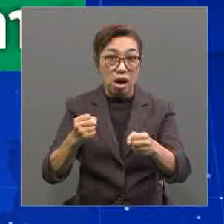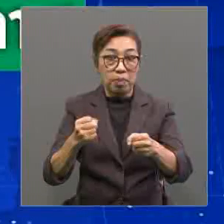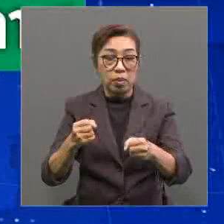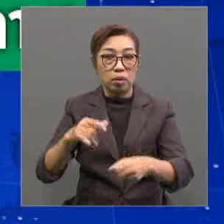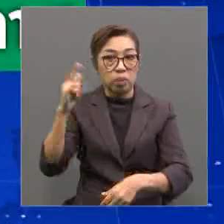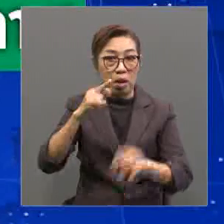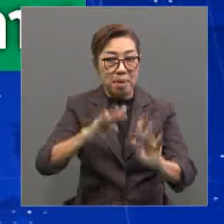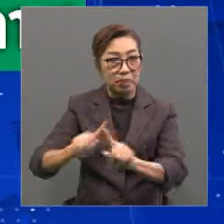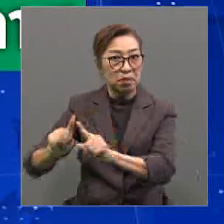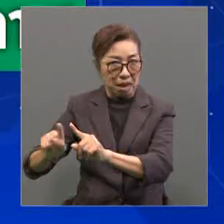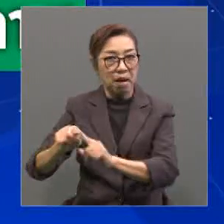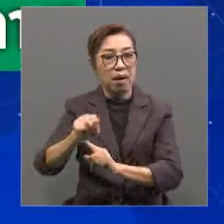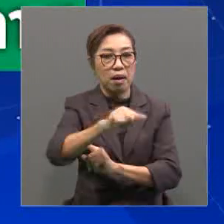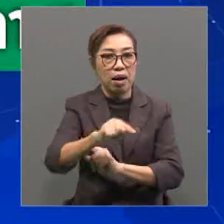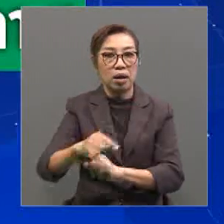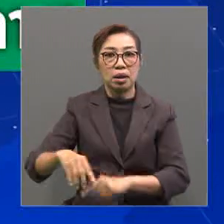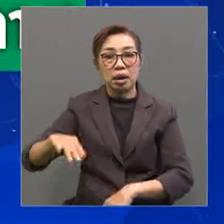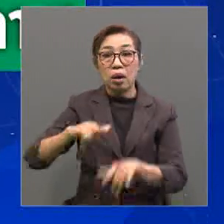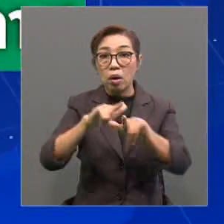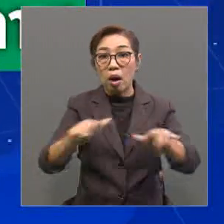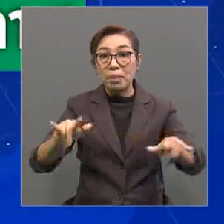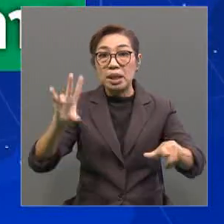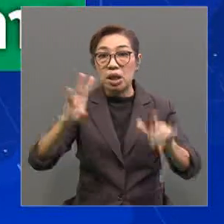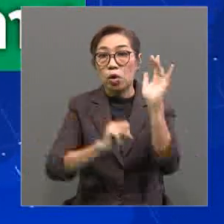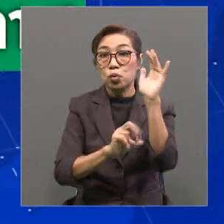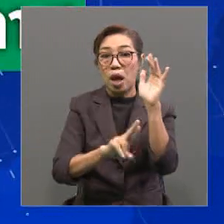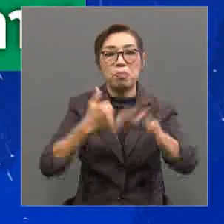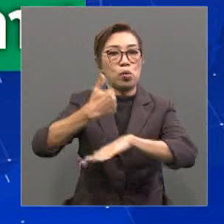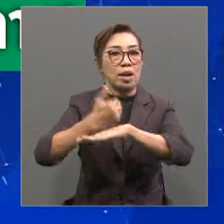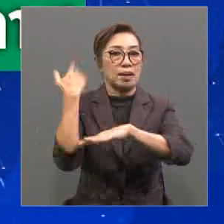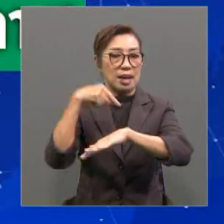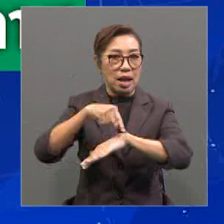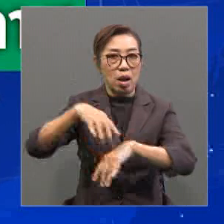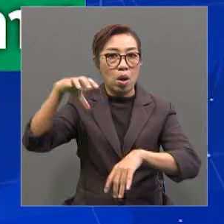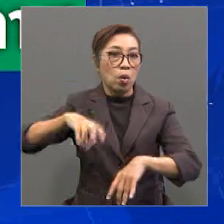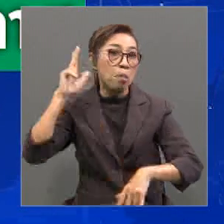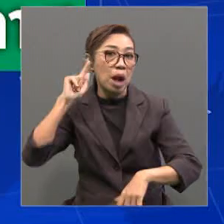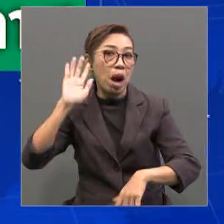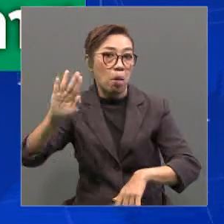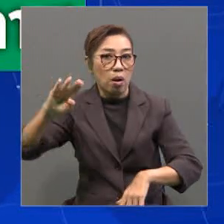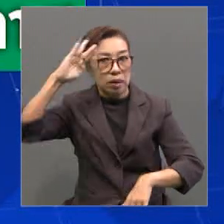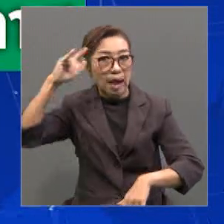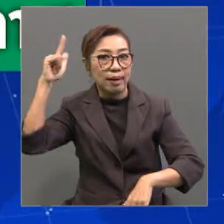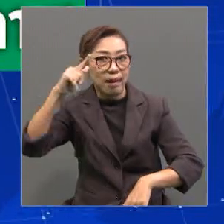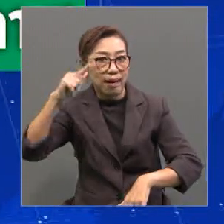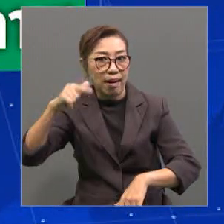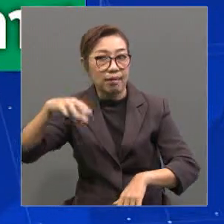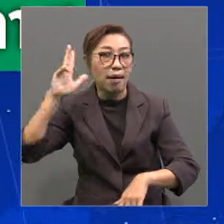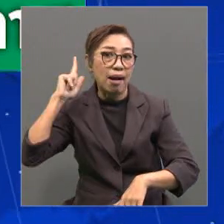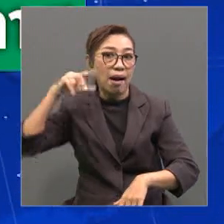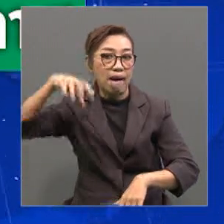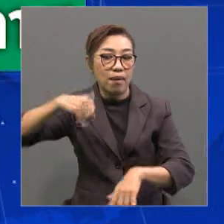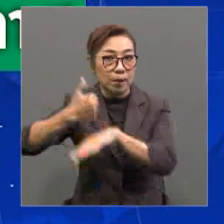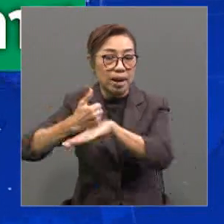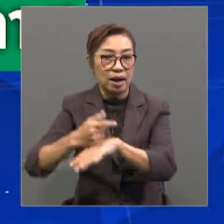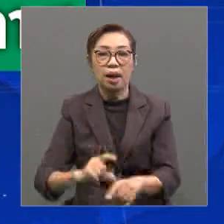เคยดำรงตำแหน่งผู้บังคับการกองบิน 7สุราษฎร์ธานีเป็นเจ้ากรมข่าวทหารอากาศเป็นเสนาธิการทหาร